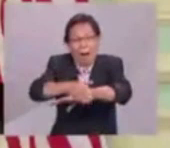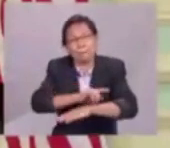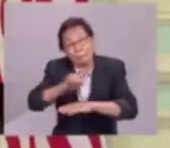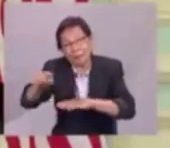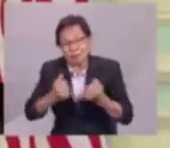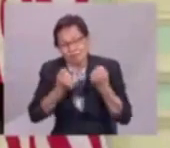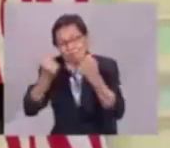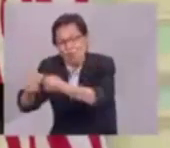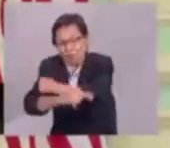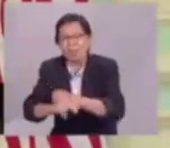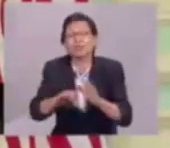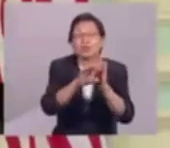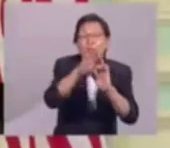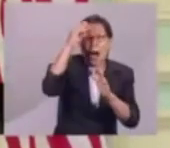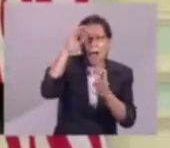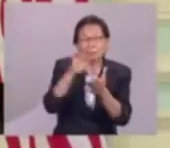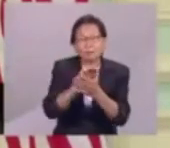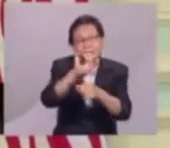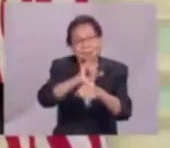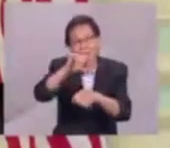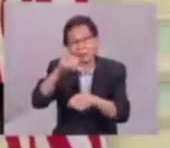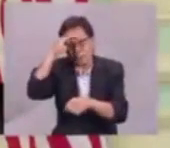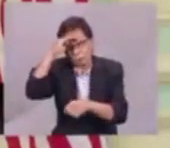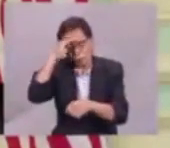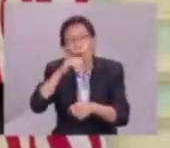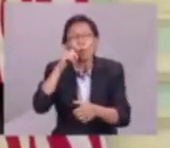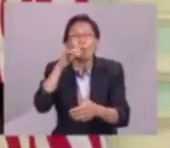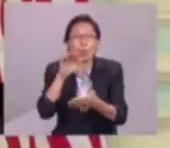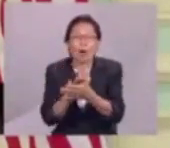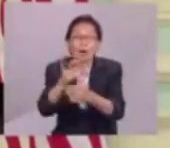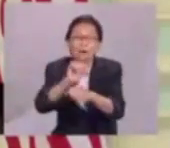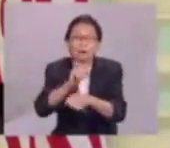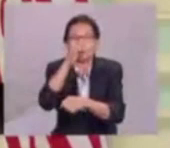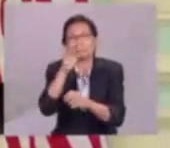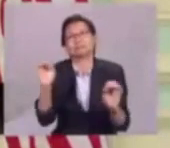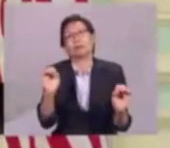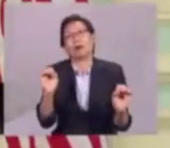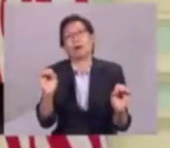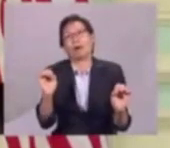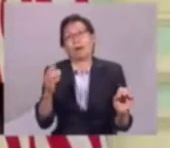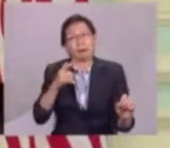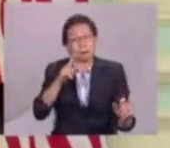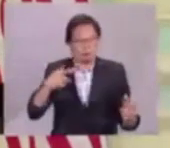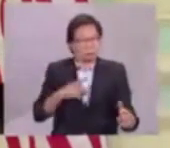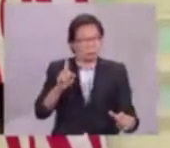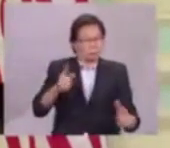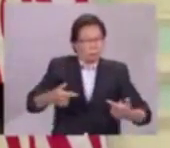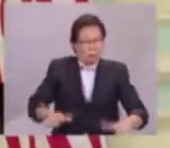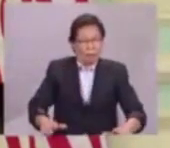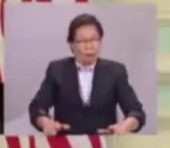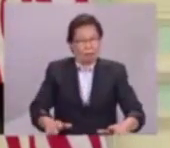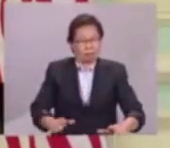bekerja di Johor Bahru, isteri bekerja di Melaka. Selama ini oleh kerana tiada rentas negeri dibenarkan, maka mereka